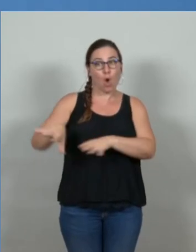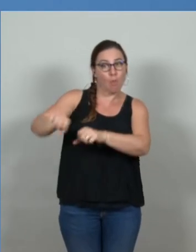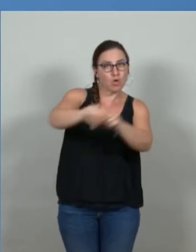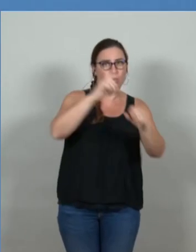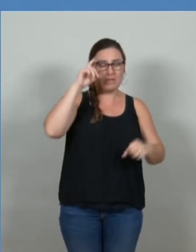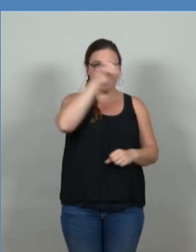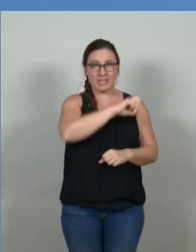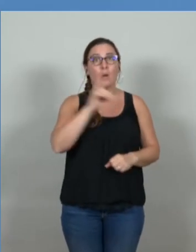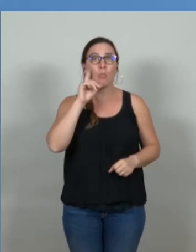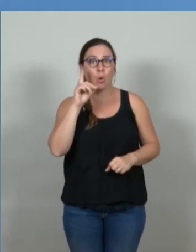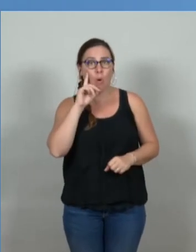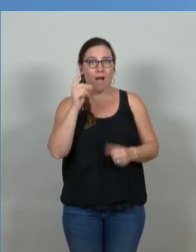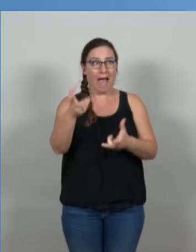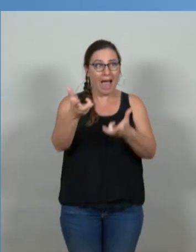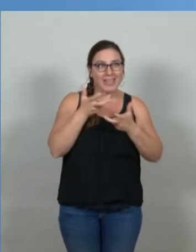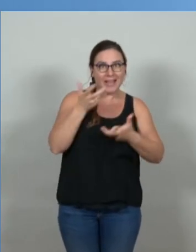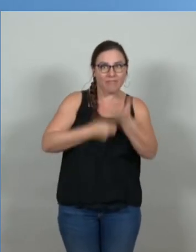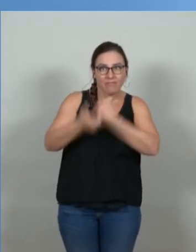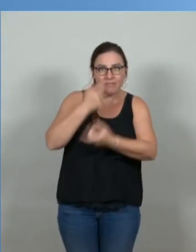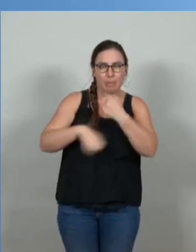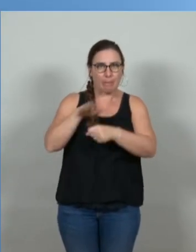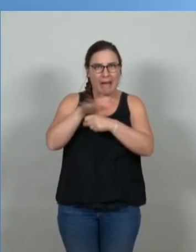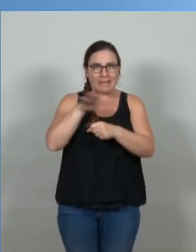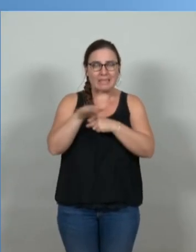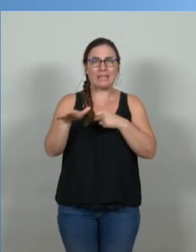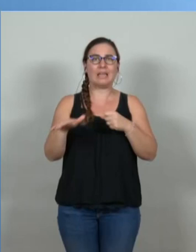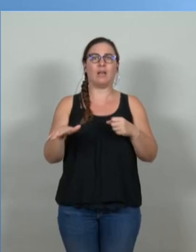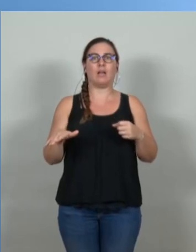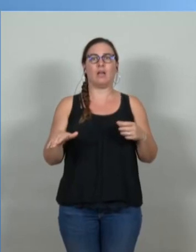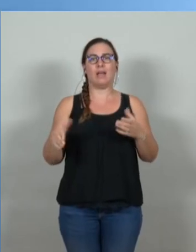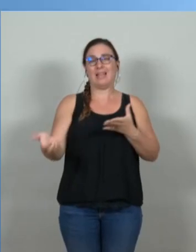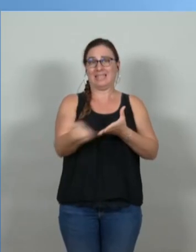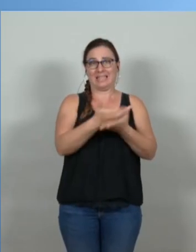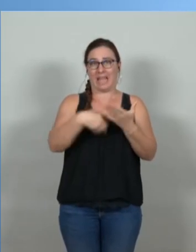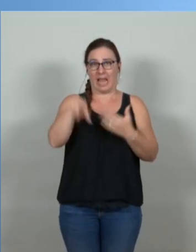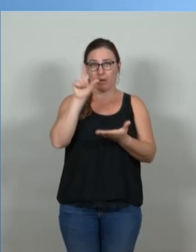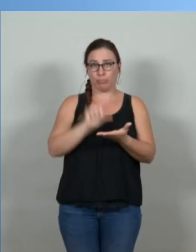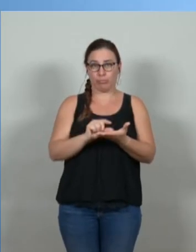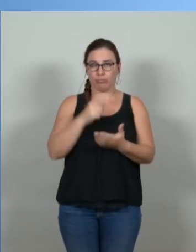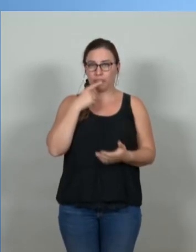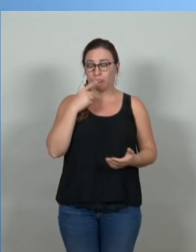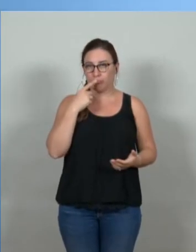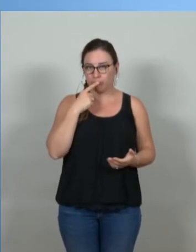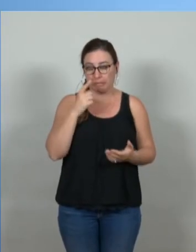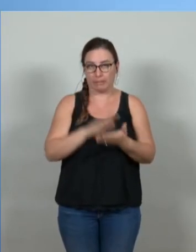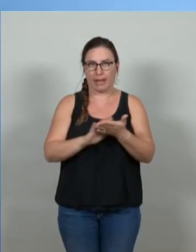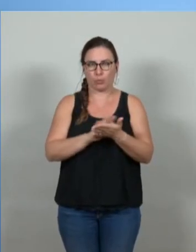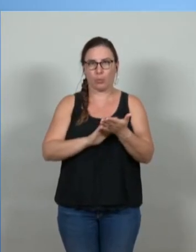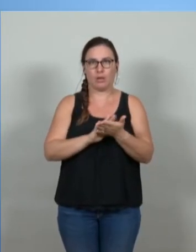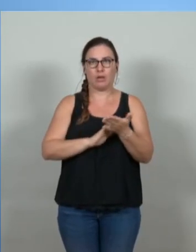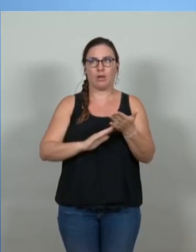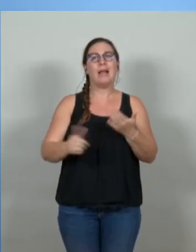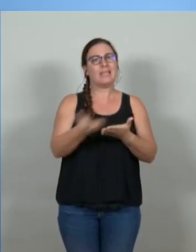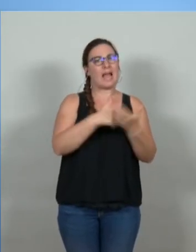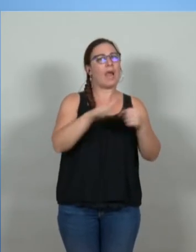dure entre Ottomans au manque d'attractivité de la Réunion rémunération excusez-moi qui si elle ne fait pas tout